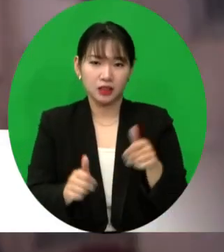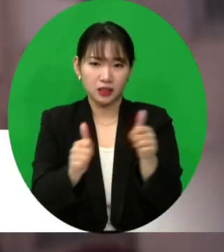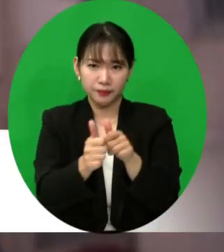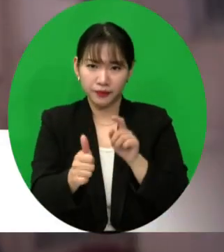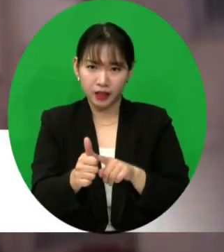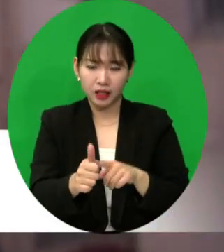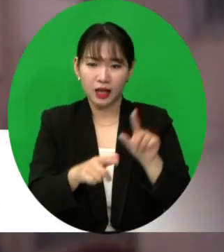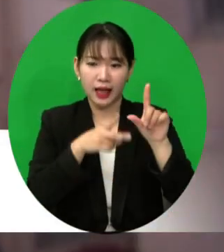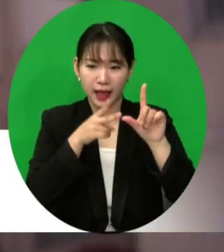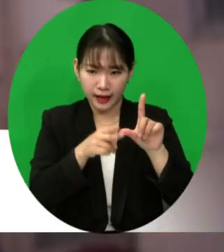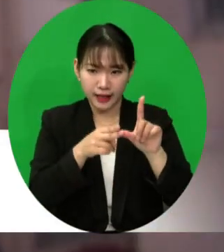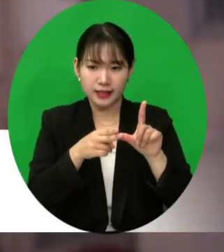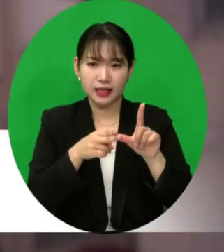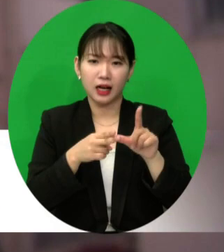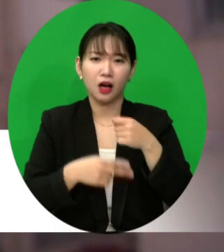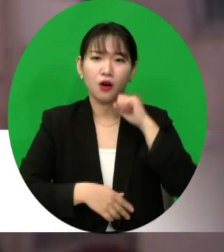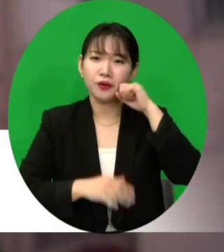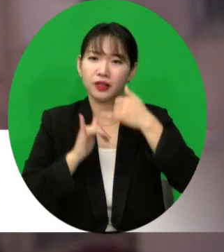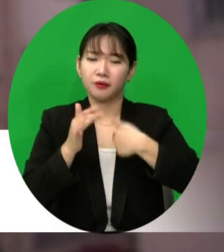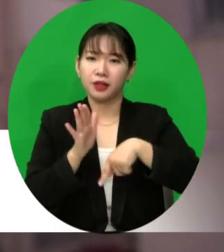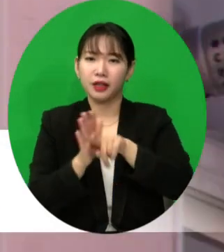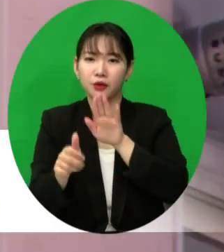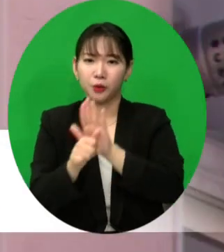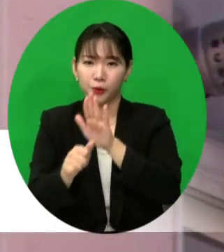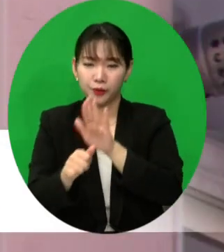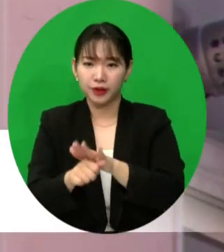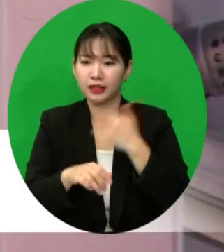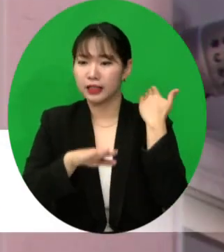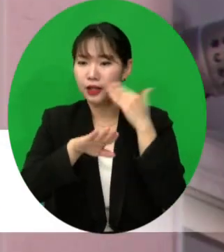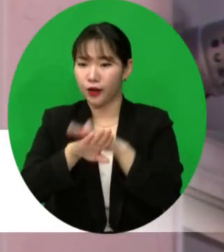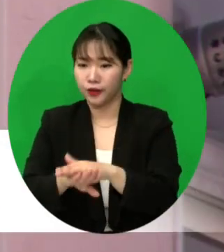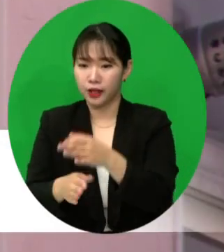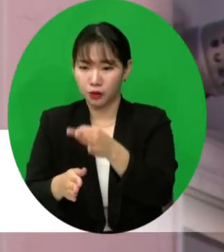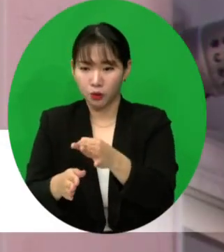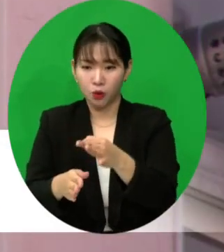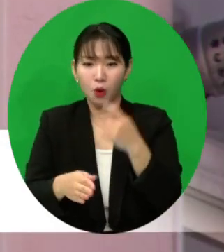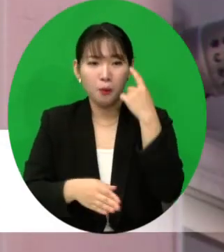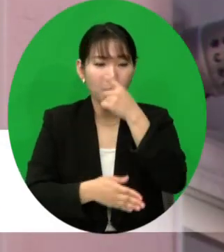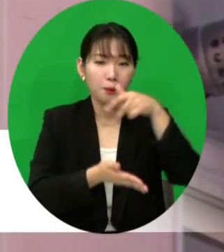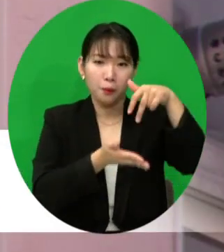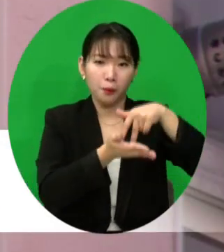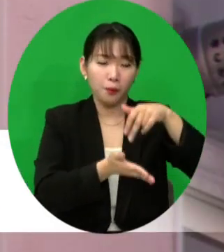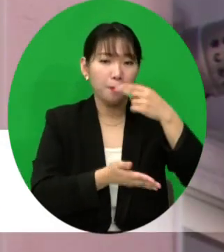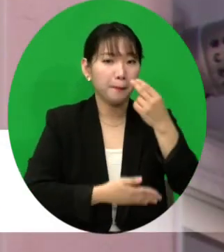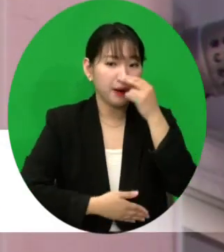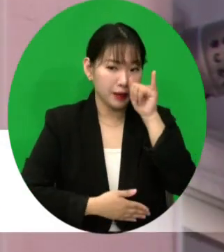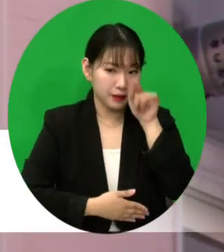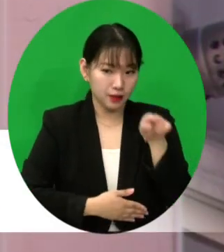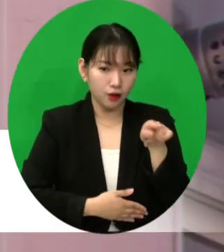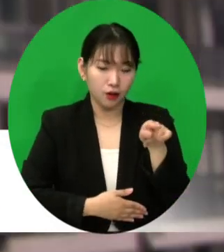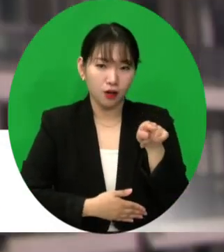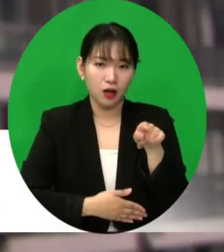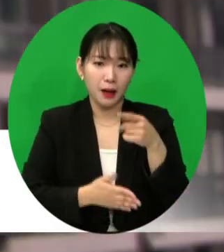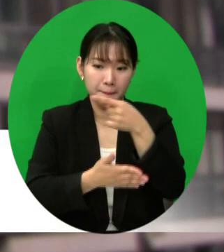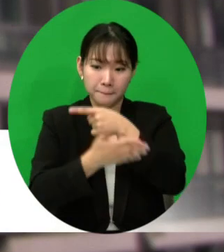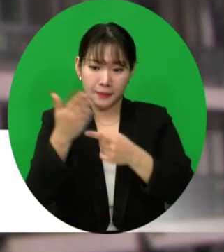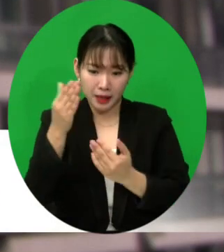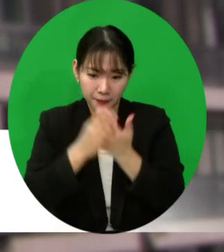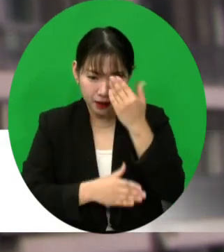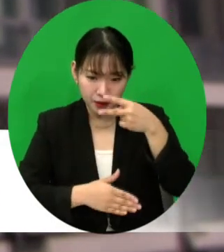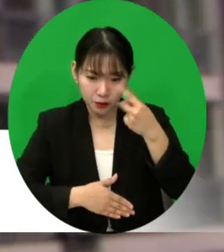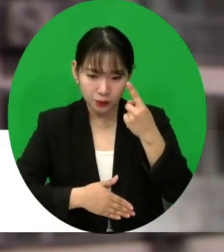남성은 LH가 취약계층을 위해 지원하는 전세보증금이 보증보험에 가입돼 입주자들이 피해를 당해도